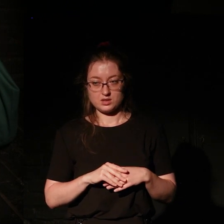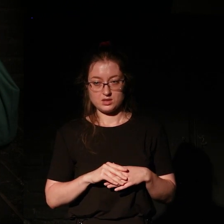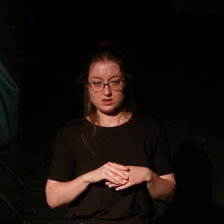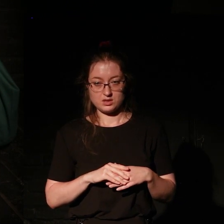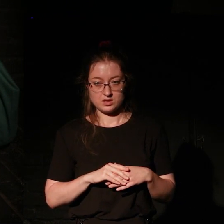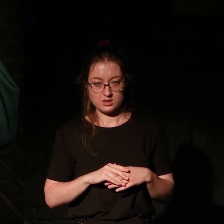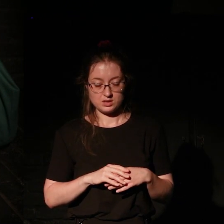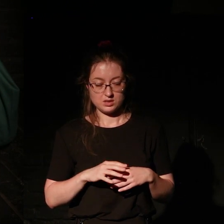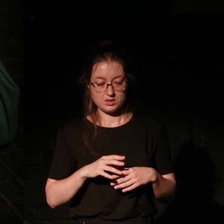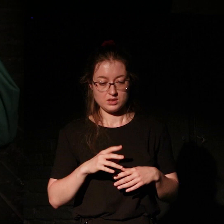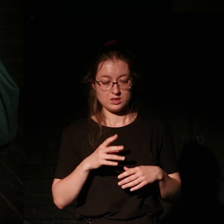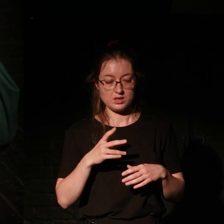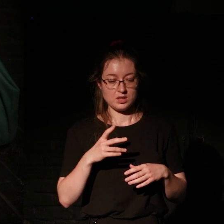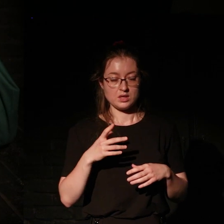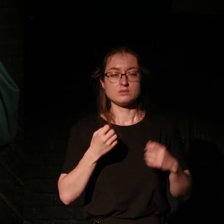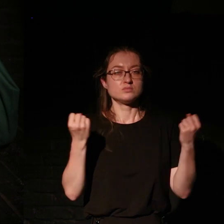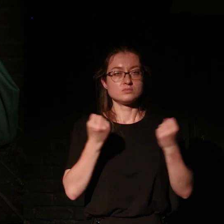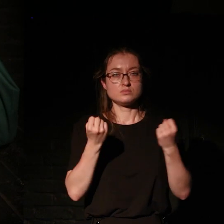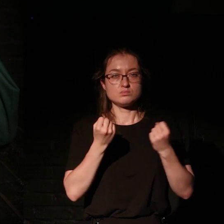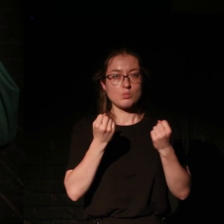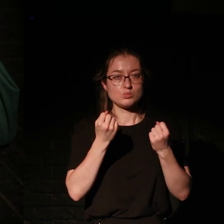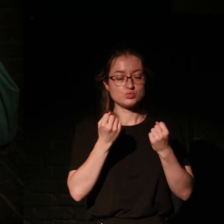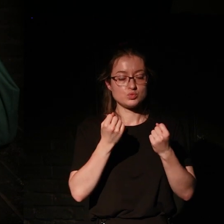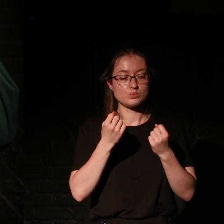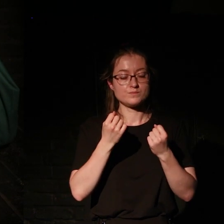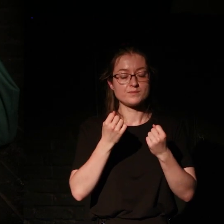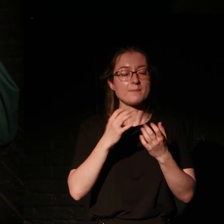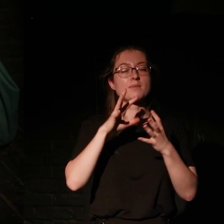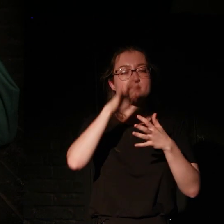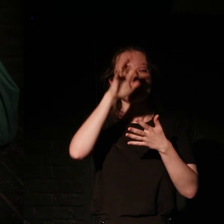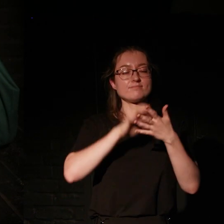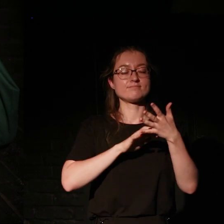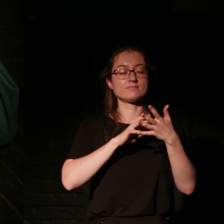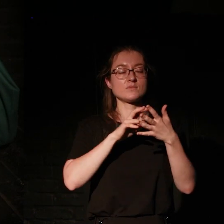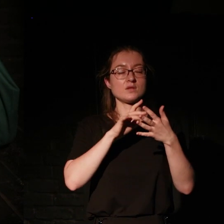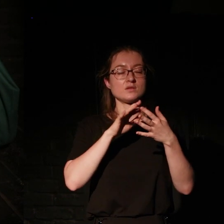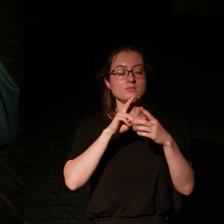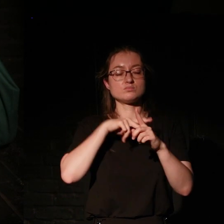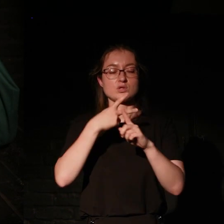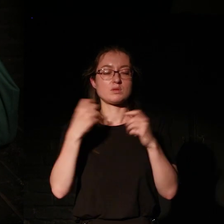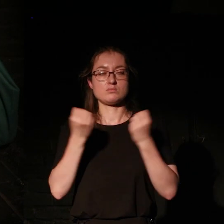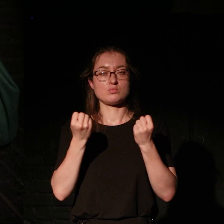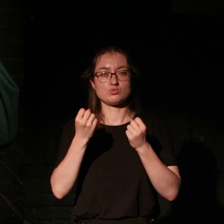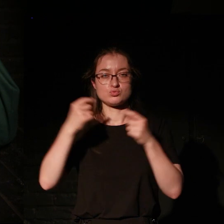Takim dosyć kontrowersyjnym przykładem jest ten nowy przykład